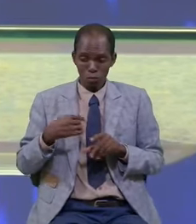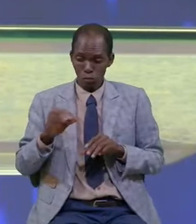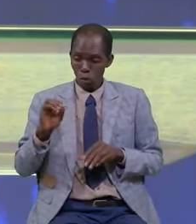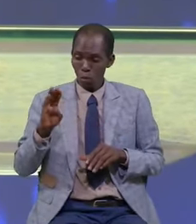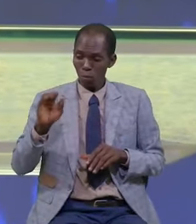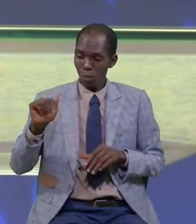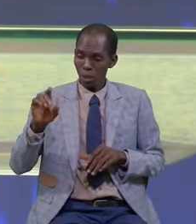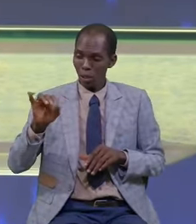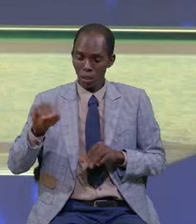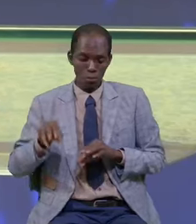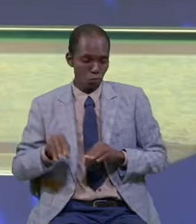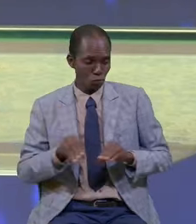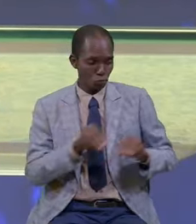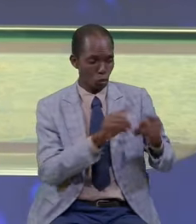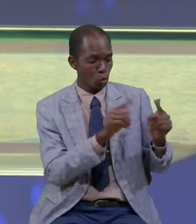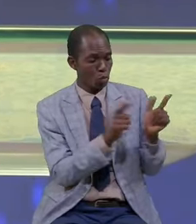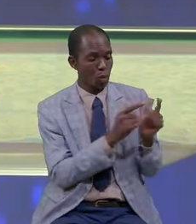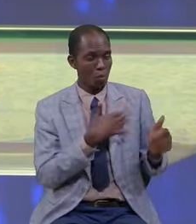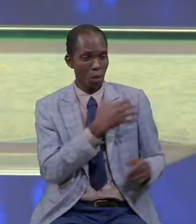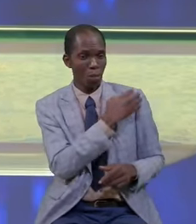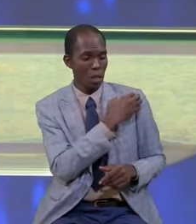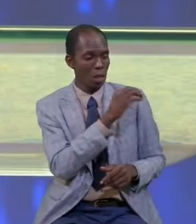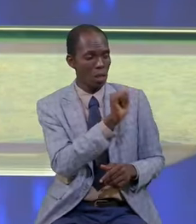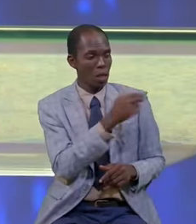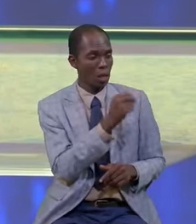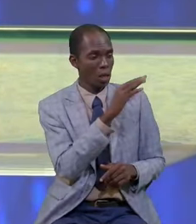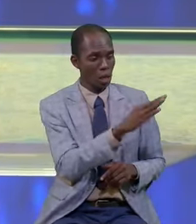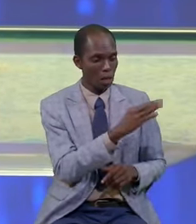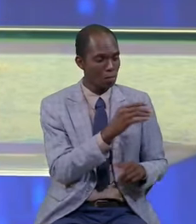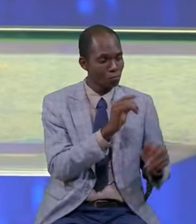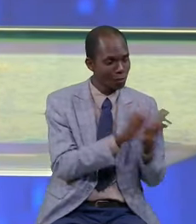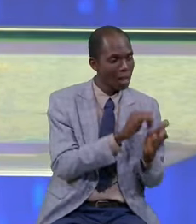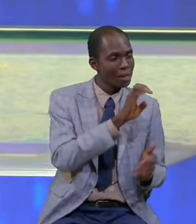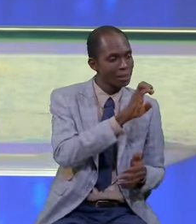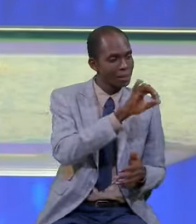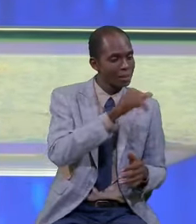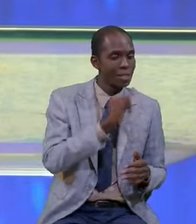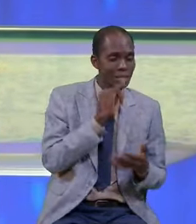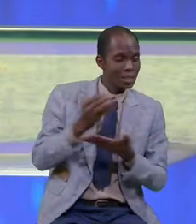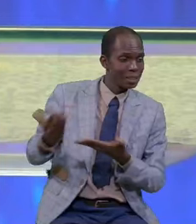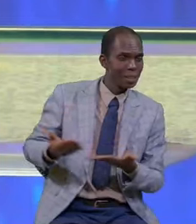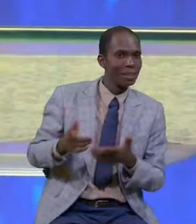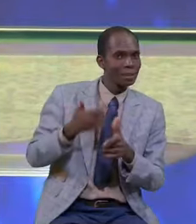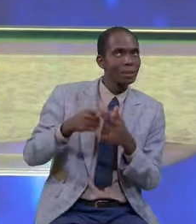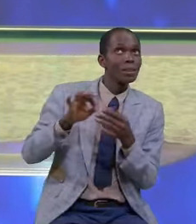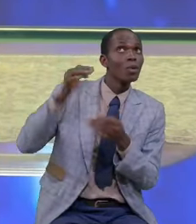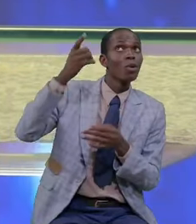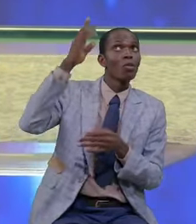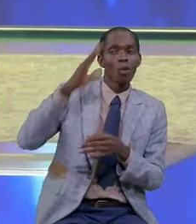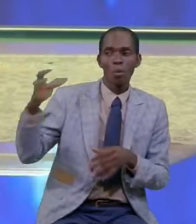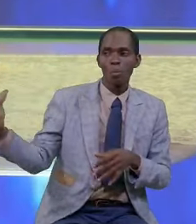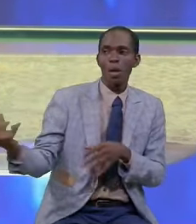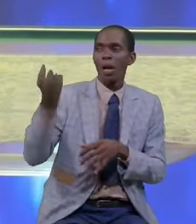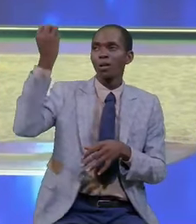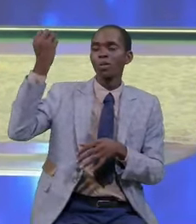l'Esprit de l'Éternel te transportera je ne sais où.